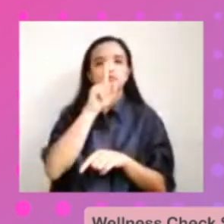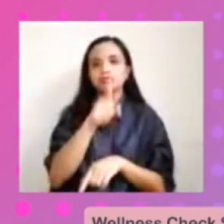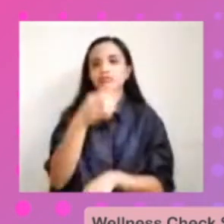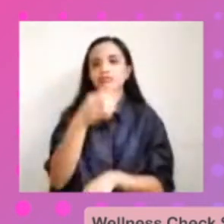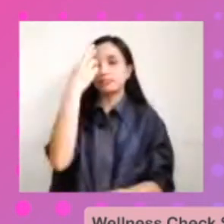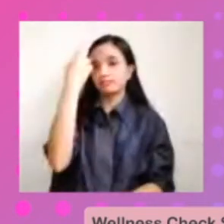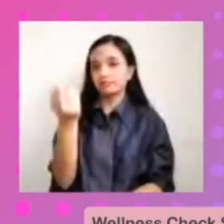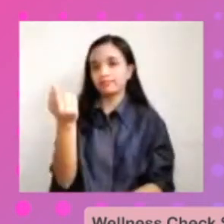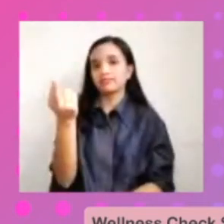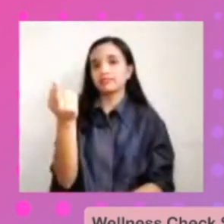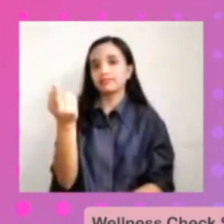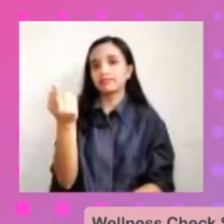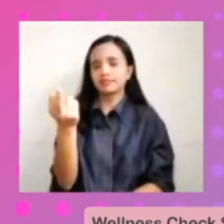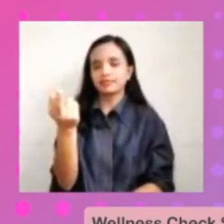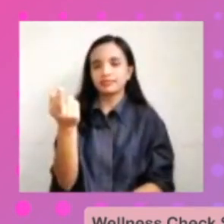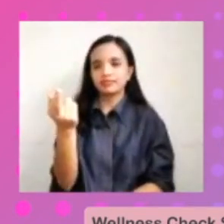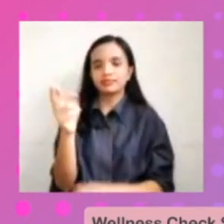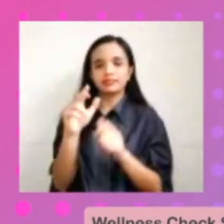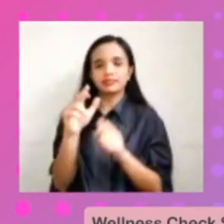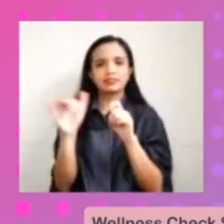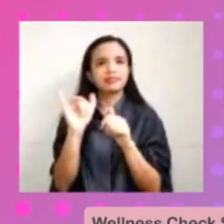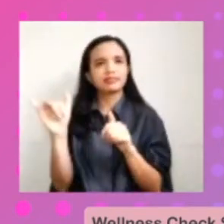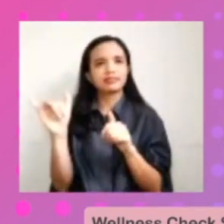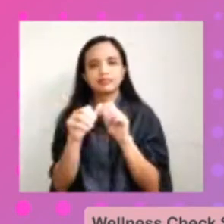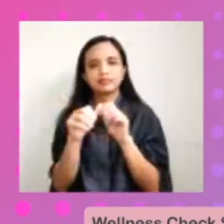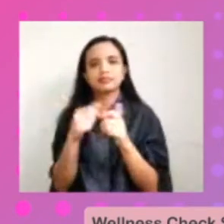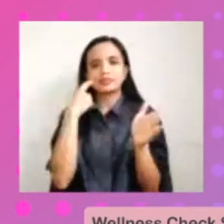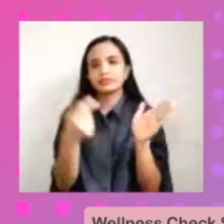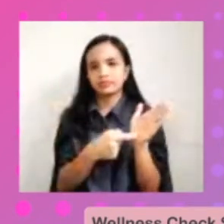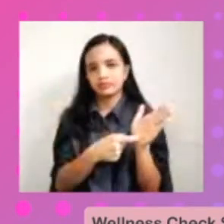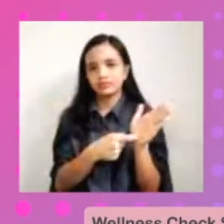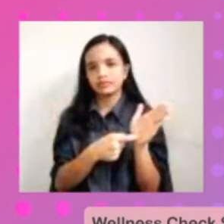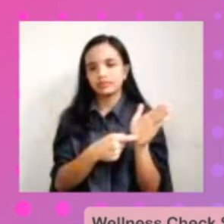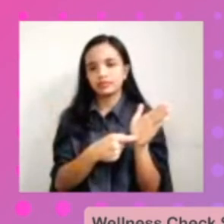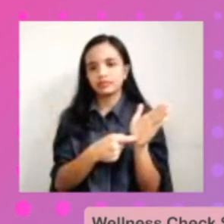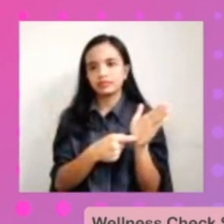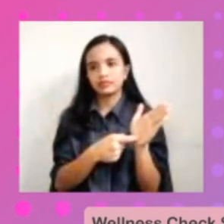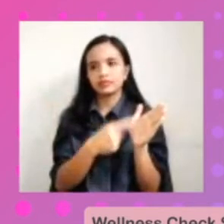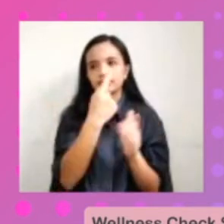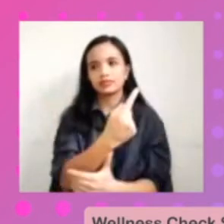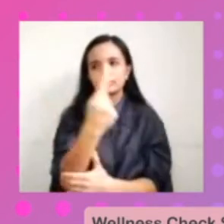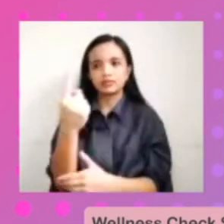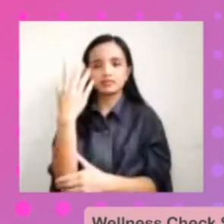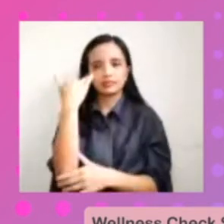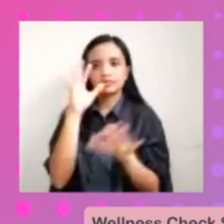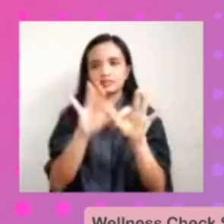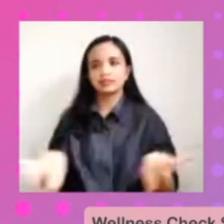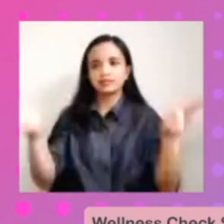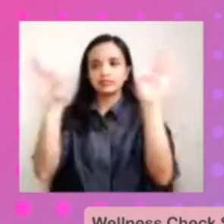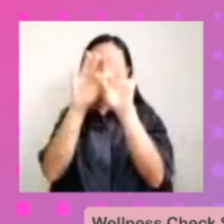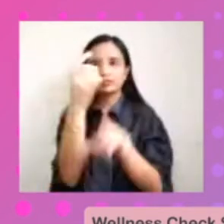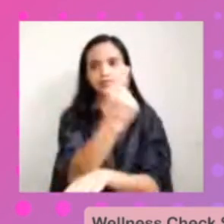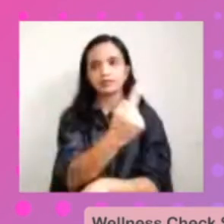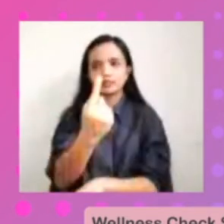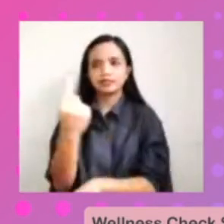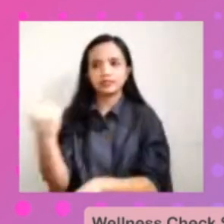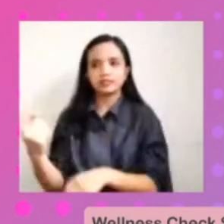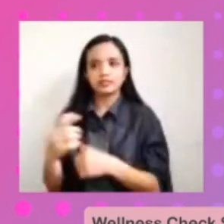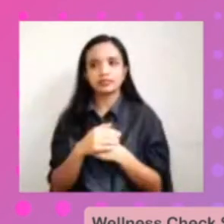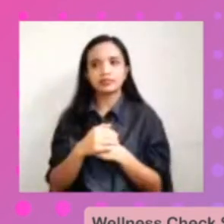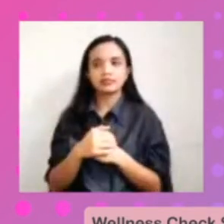masigla. Kailangan din alagaan yung ating mga mind. No? So I hope na